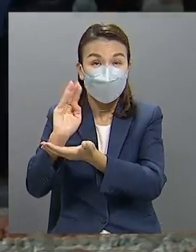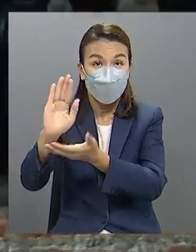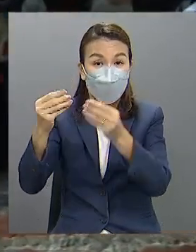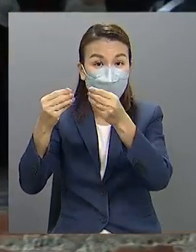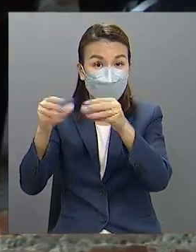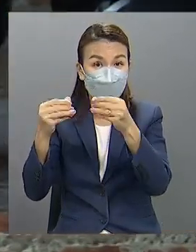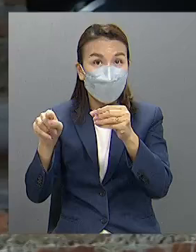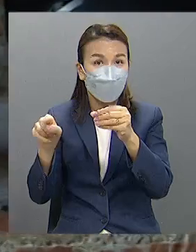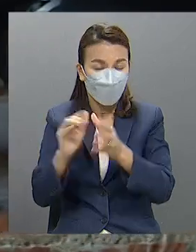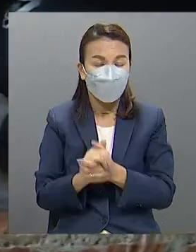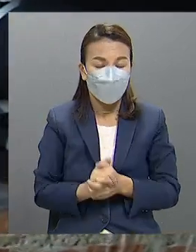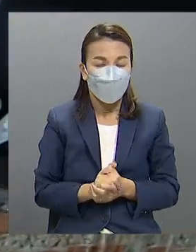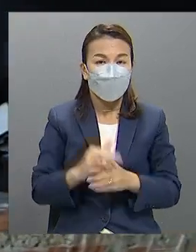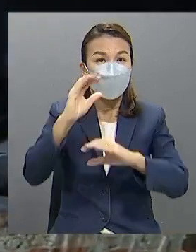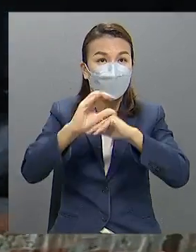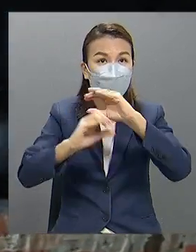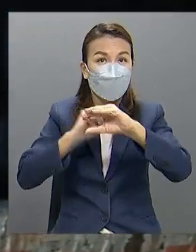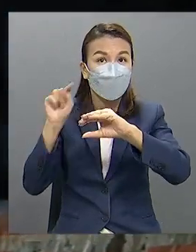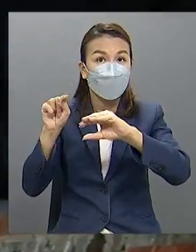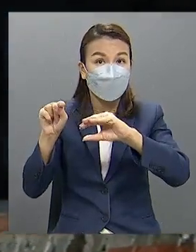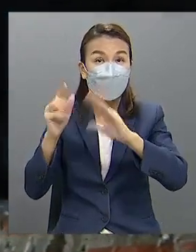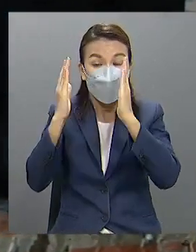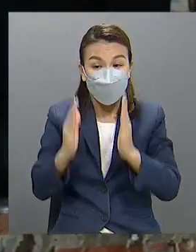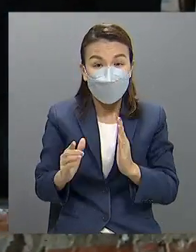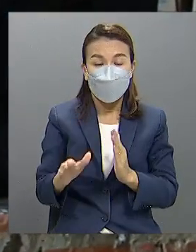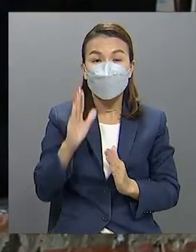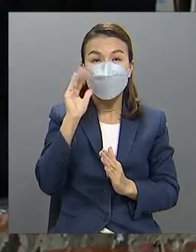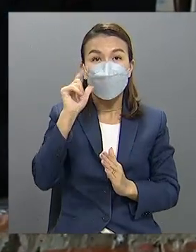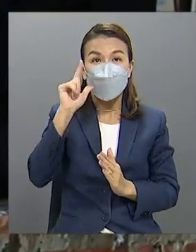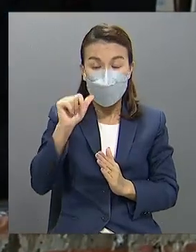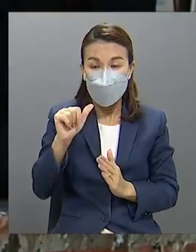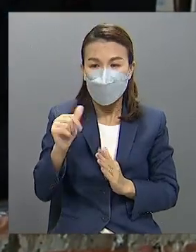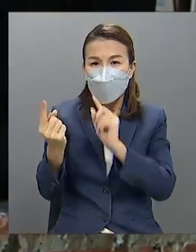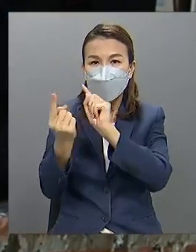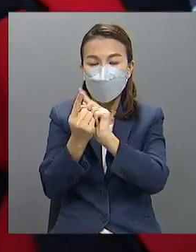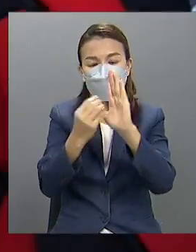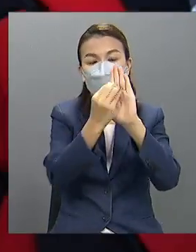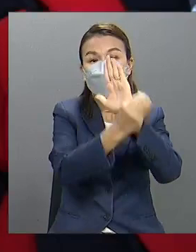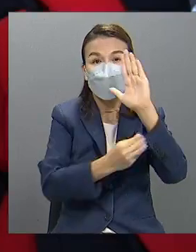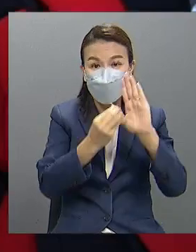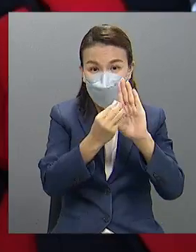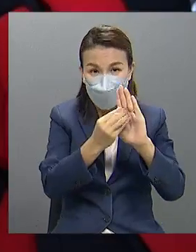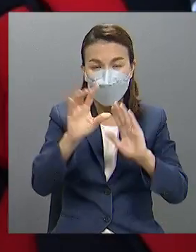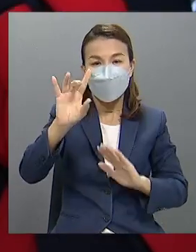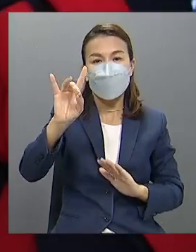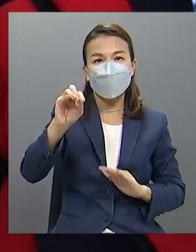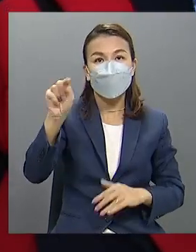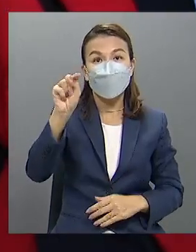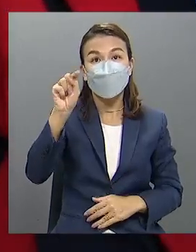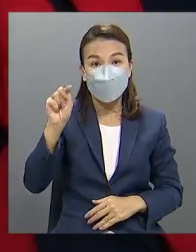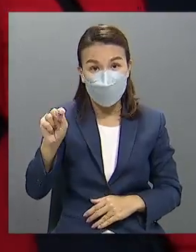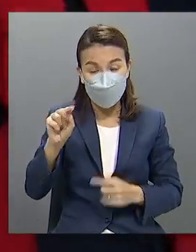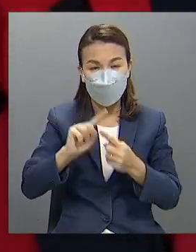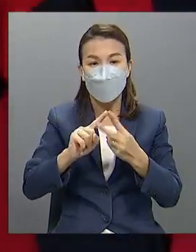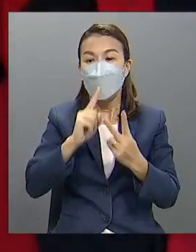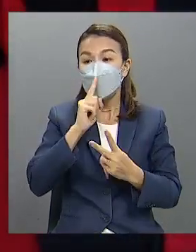นะคะพบว่าผู้ที่เข้ามาติดต่อผู้ปกครองค่ะส่วนใหญ่จะอยู่ต่างจังหวัดเกือบ80%เลยค่ะคุณผู้ชมแล้วก็ระบุชัดเจนนะคะว่า